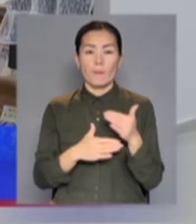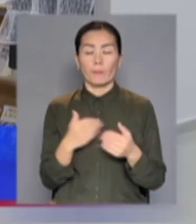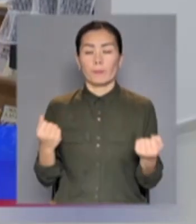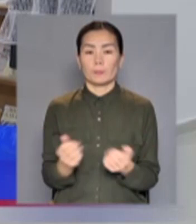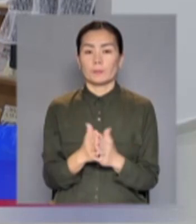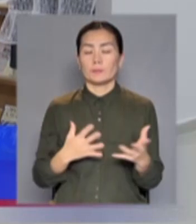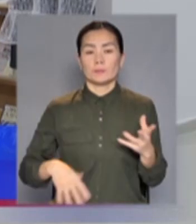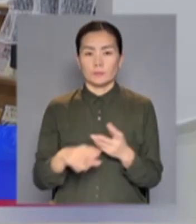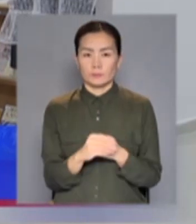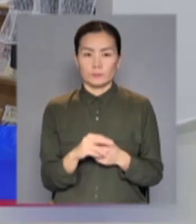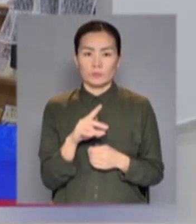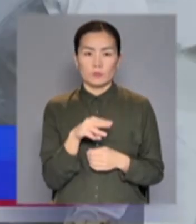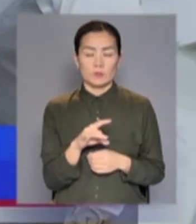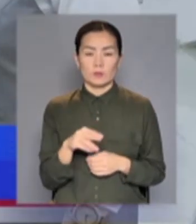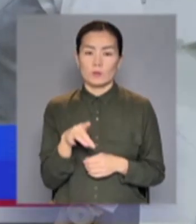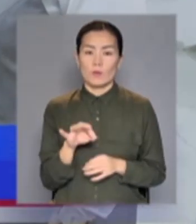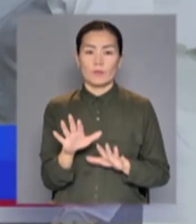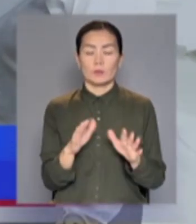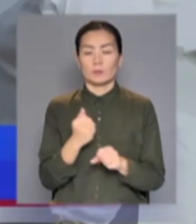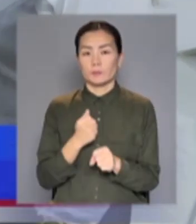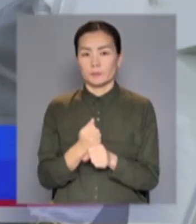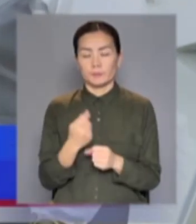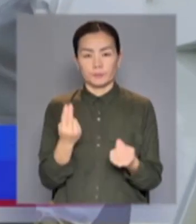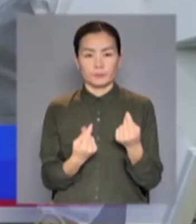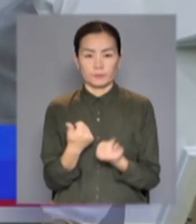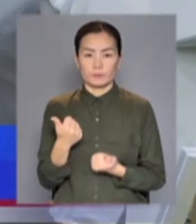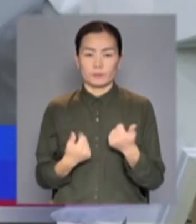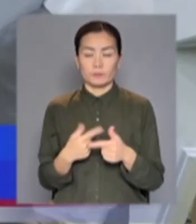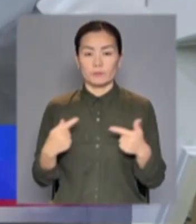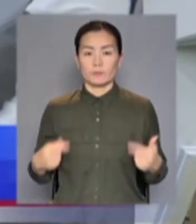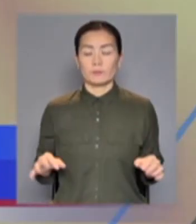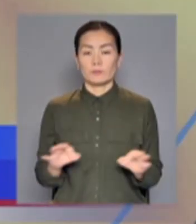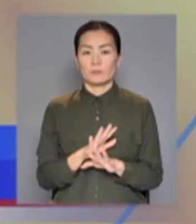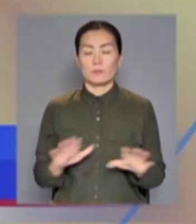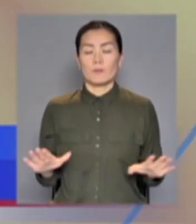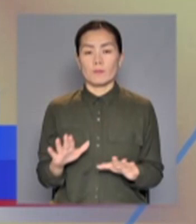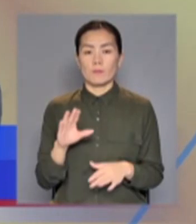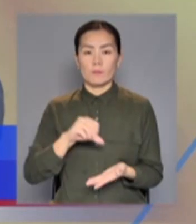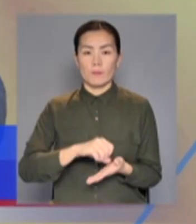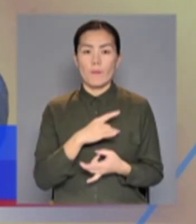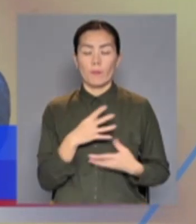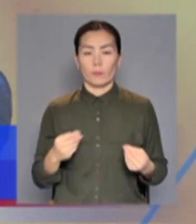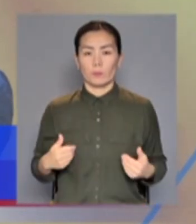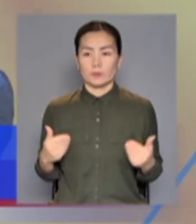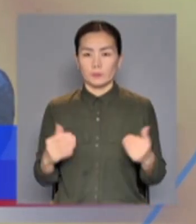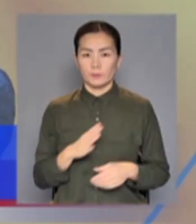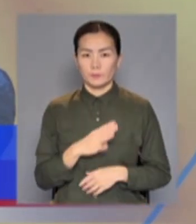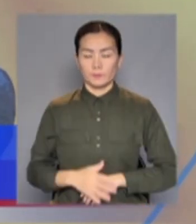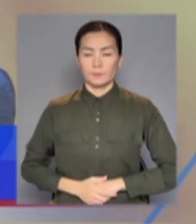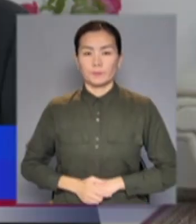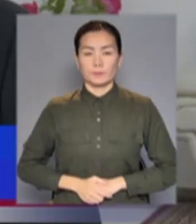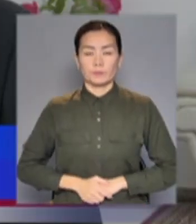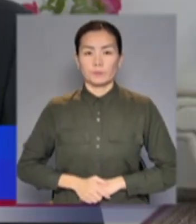болған кітапханашылар ретро кітапхана көрмесін дайындап, интеллектуалды сайыс пен поэзия сағатын өткізіп, төл мерекесін ерекше